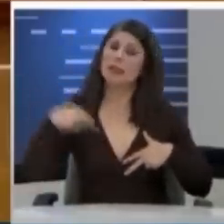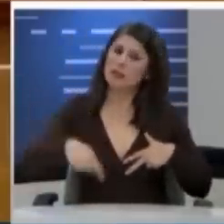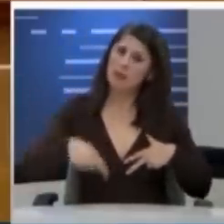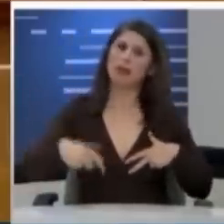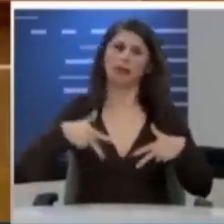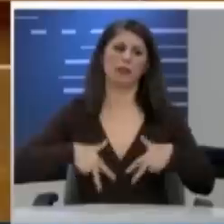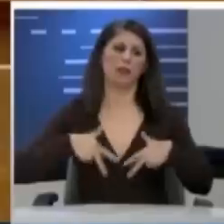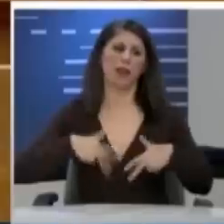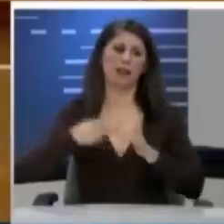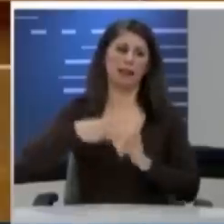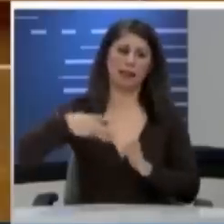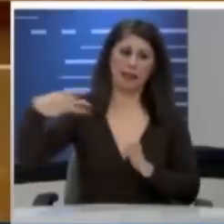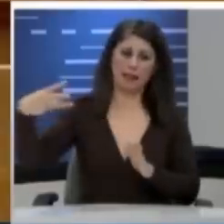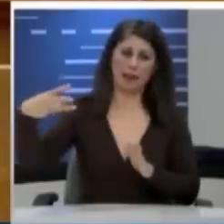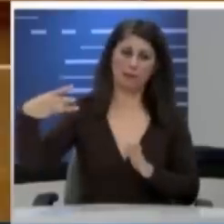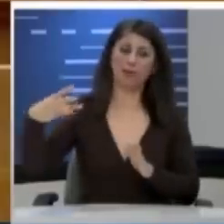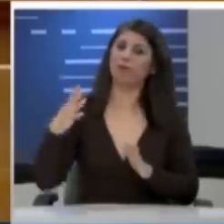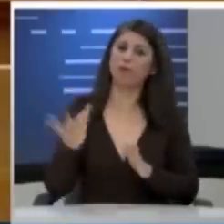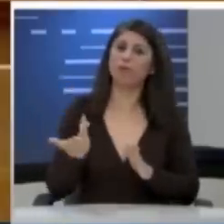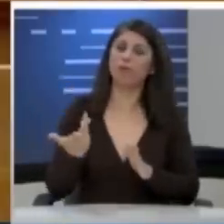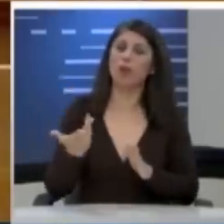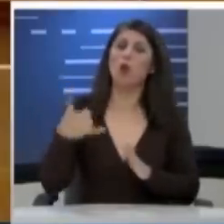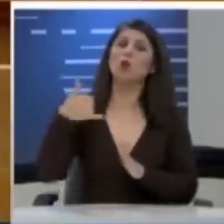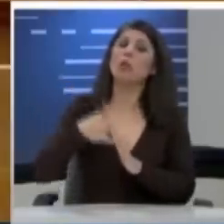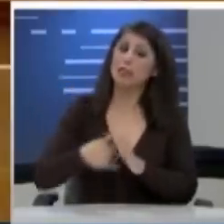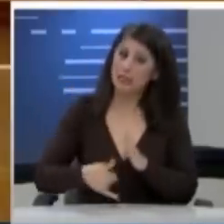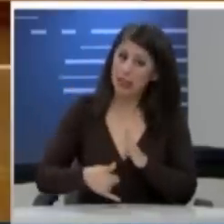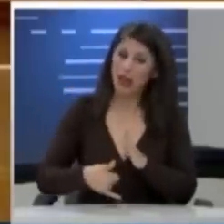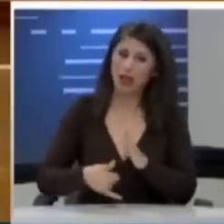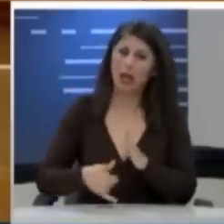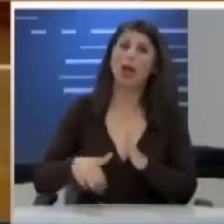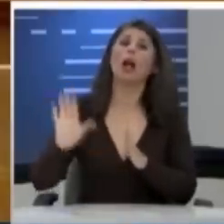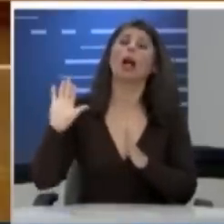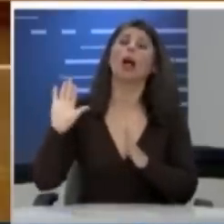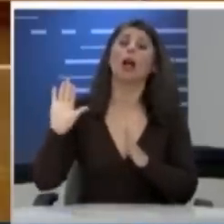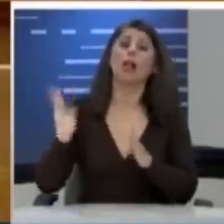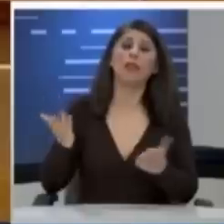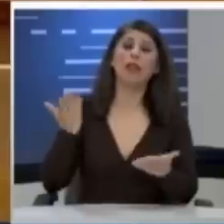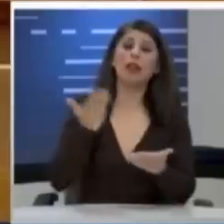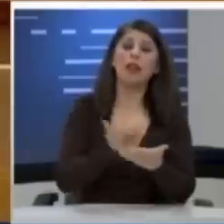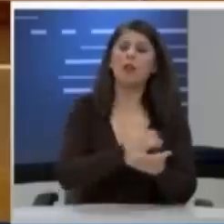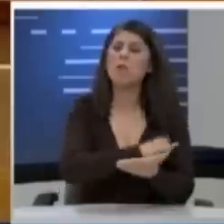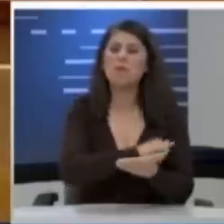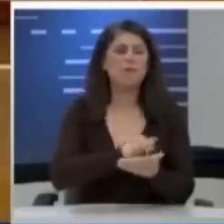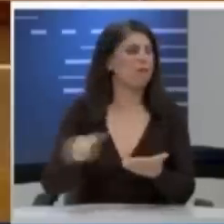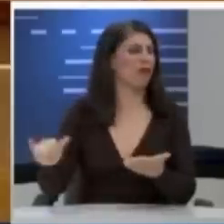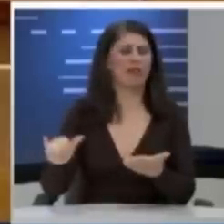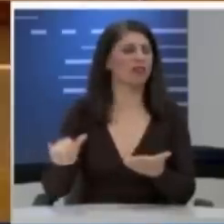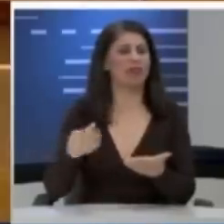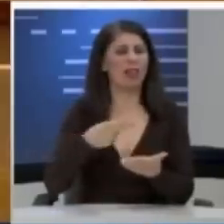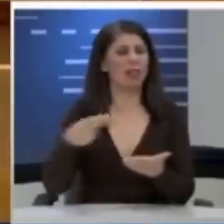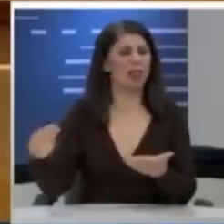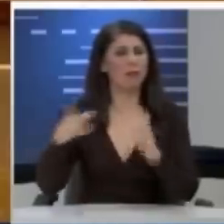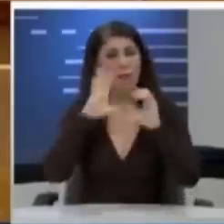σημερινής κυβέρνησης του ΣΥΡΙΖΑ, γιατί ουσιαστικά δεν έθεσαν ποτέ ζήτημα